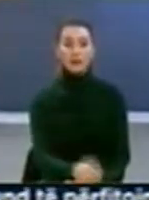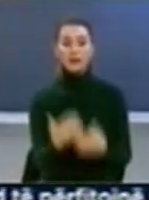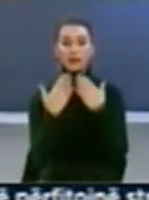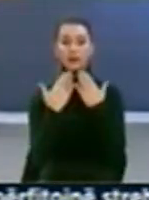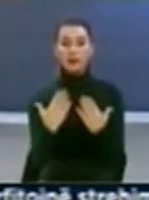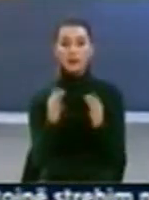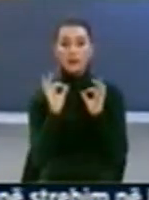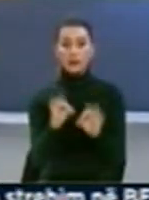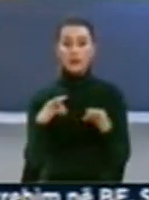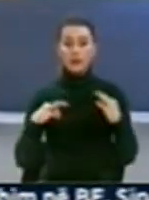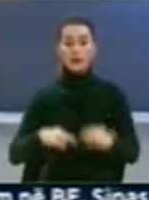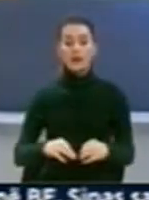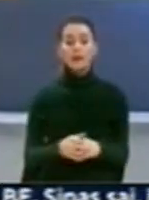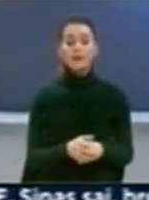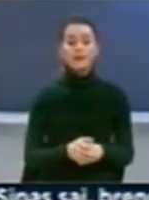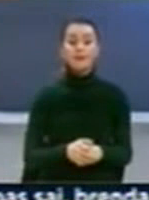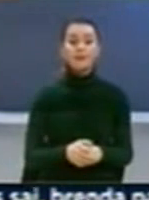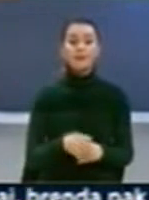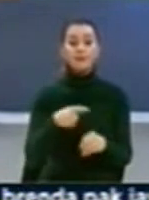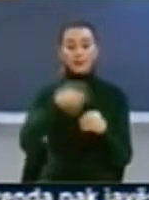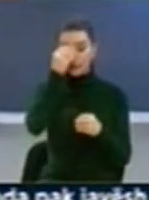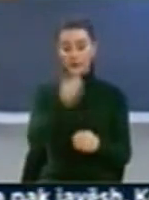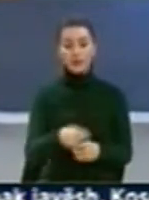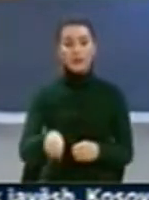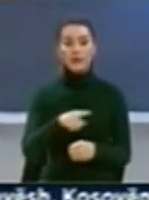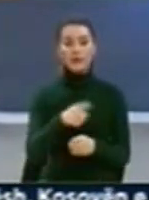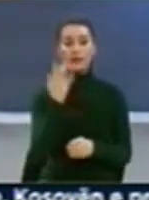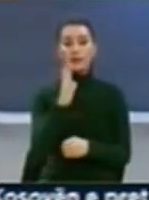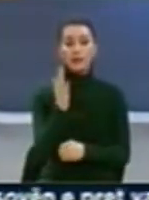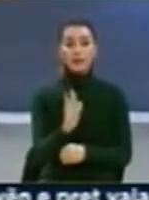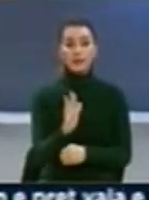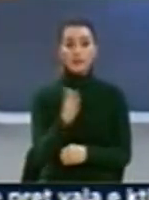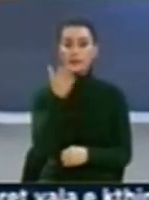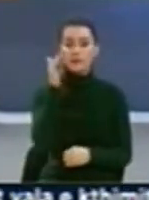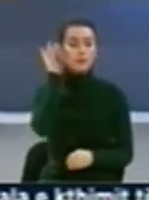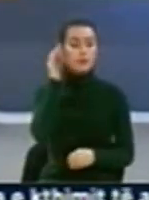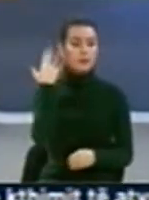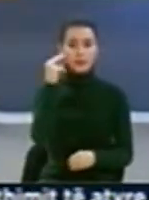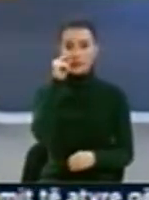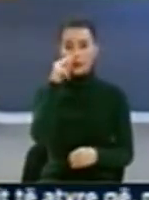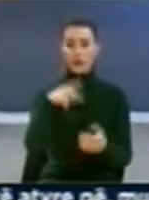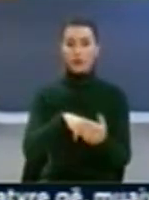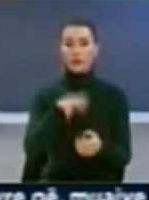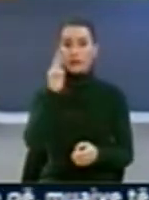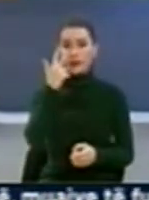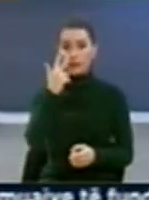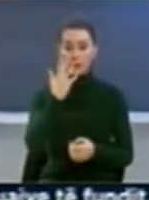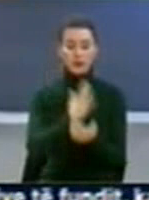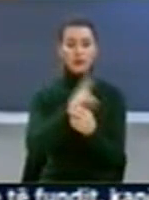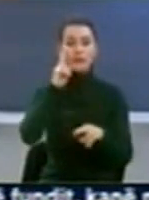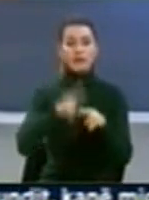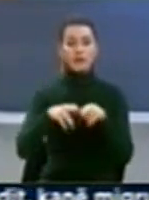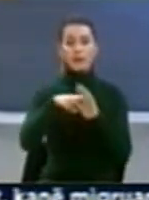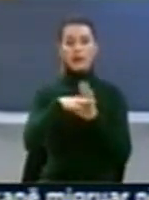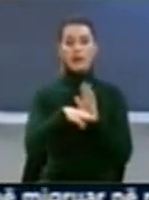Faleminderit kryetar, kabinet qeveritar të nderuar koleg. Zoti ministër, në maj të vitit 2013 është miratuar lidi